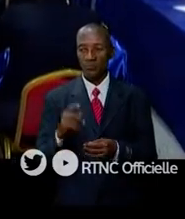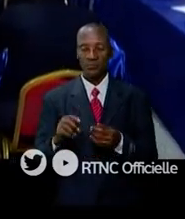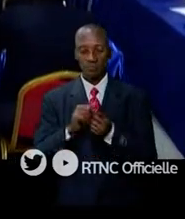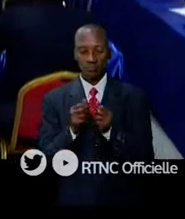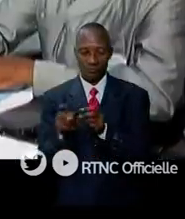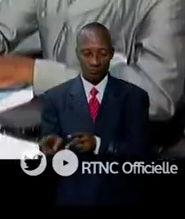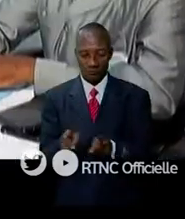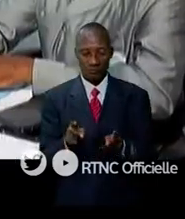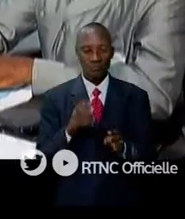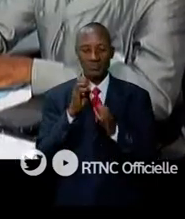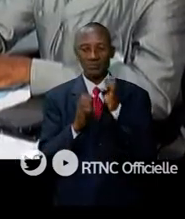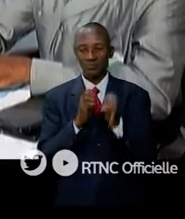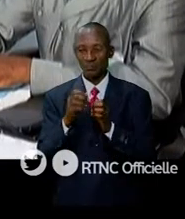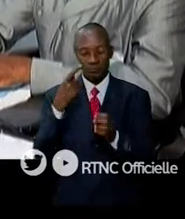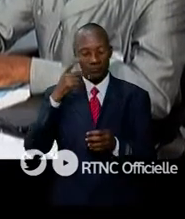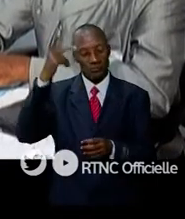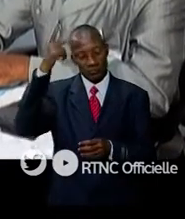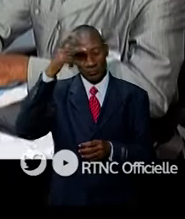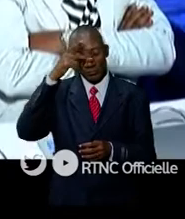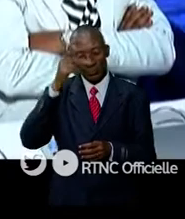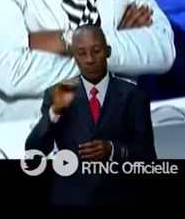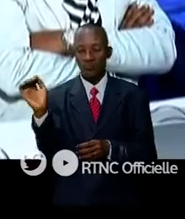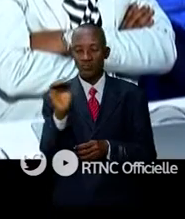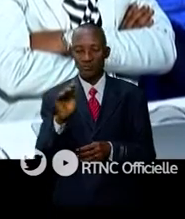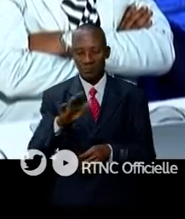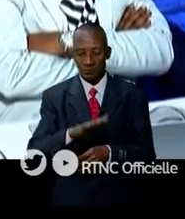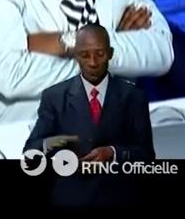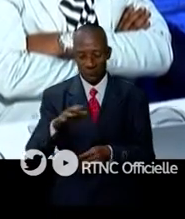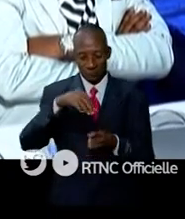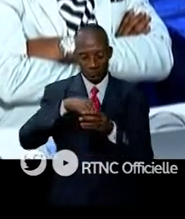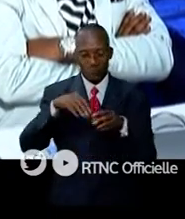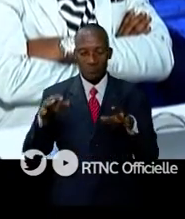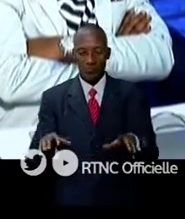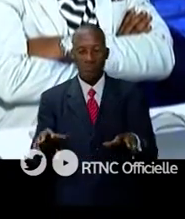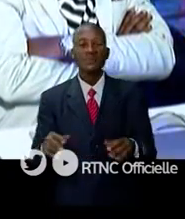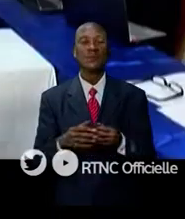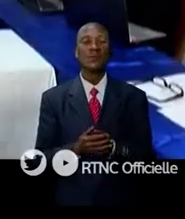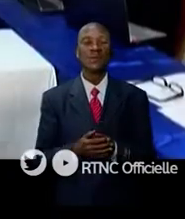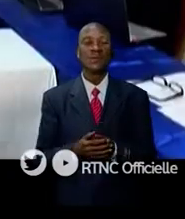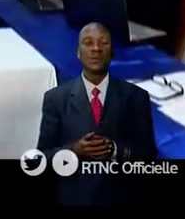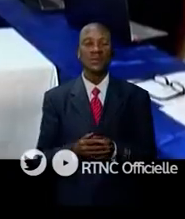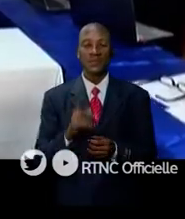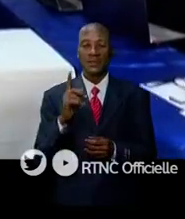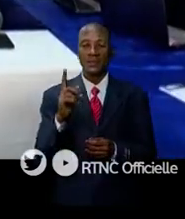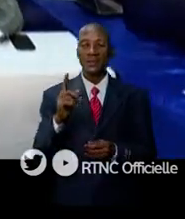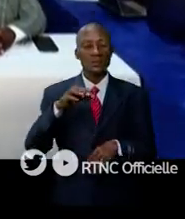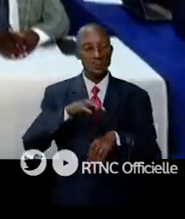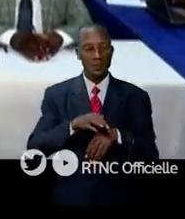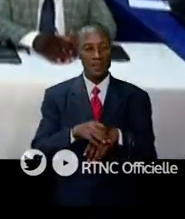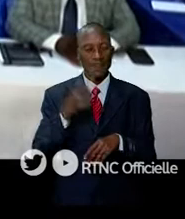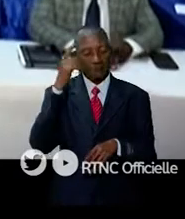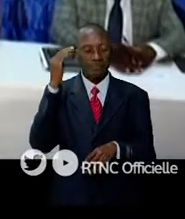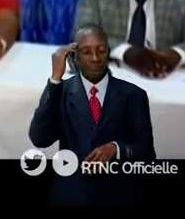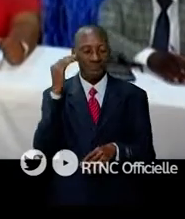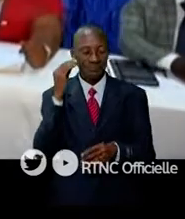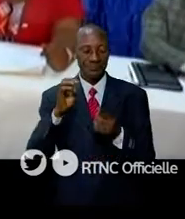de l'élaboration de la politique forestière nationale en République démocratique du Congo était une occasion pour les ministres de